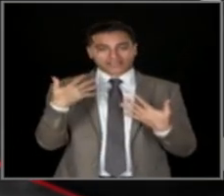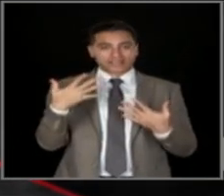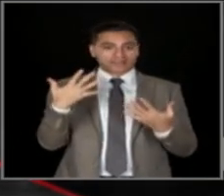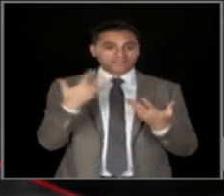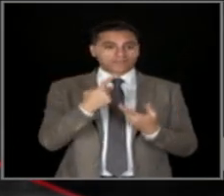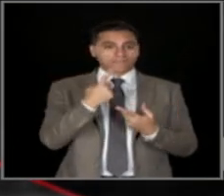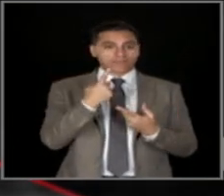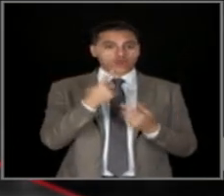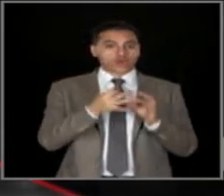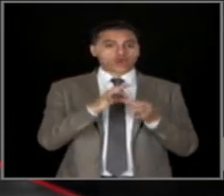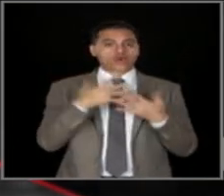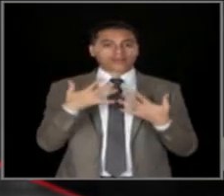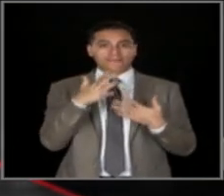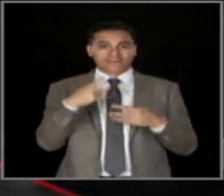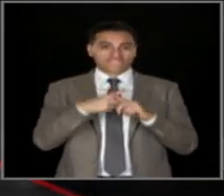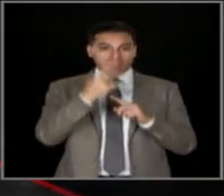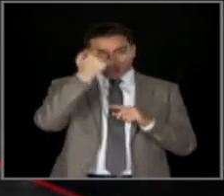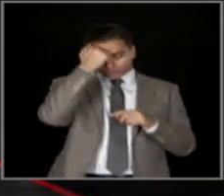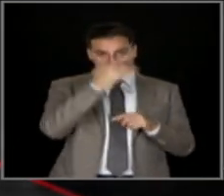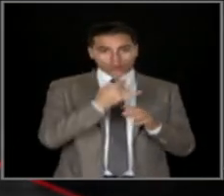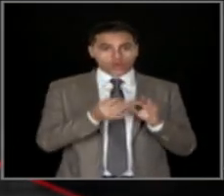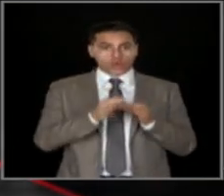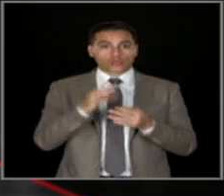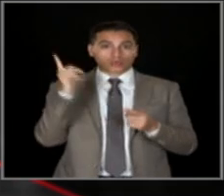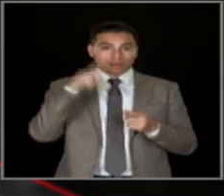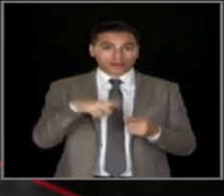يساوي 1,000,000 جنيه، ويبقى الرصيد لحد دلوقتي